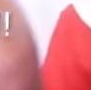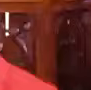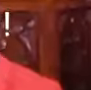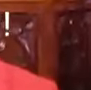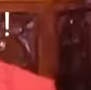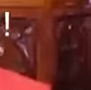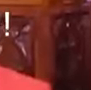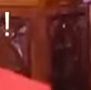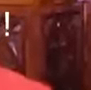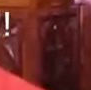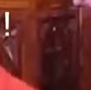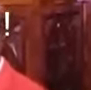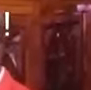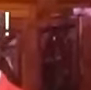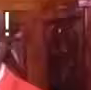sing song.